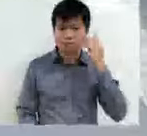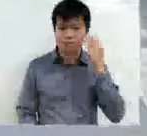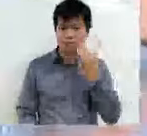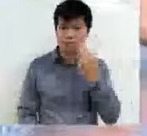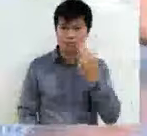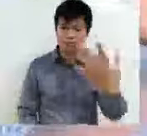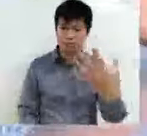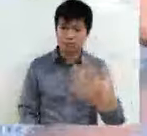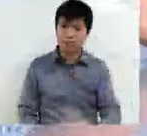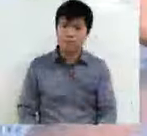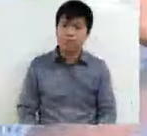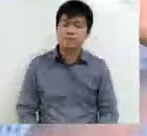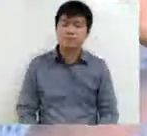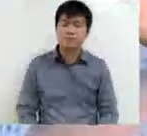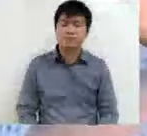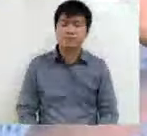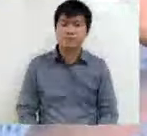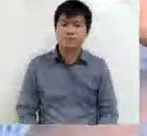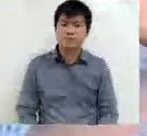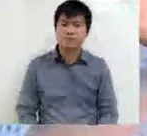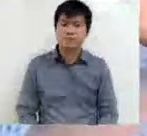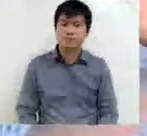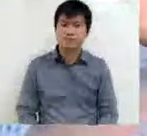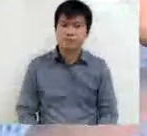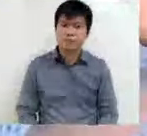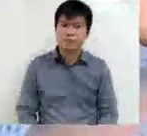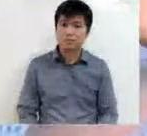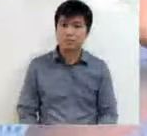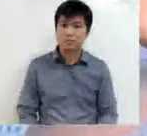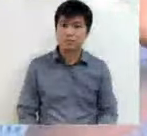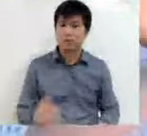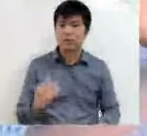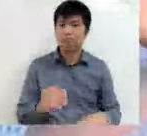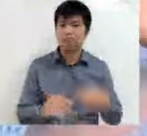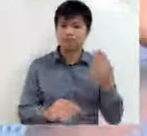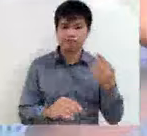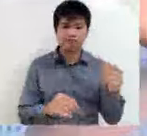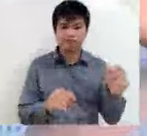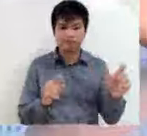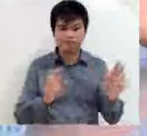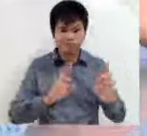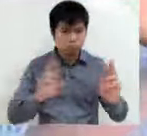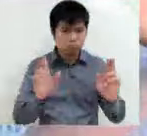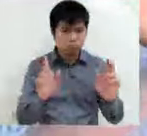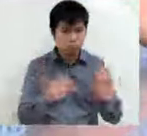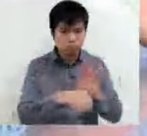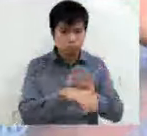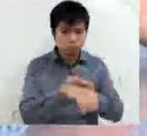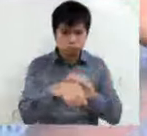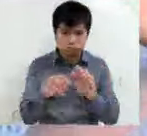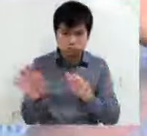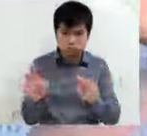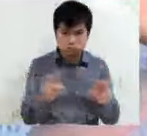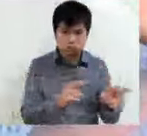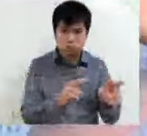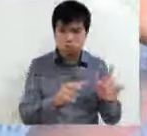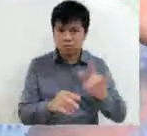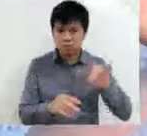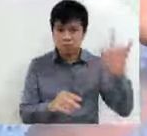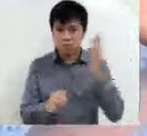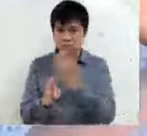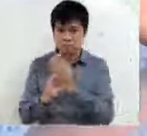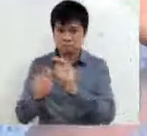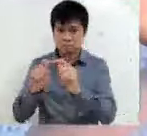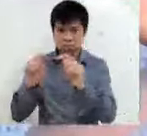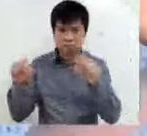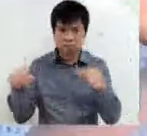5. Naka-heightened alert na ang mga airport, pantalan at bus terminal sa bansa ngayong holidays. Magpapakalat